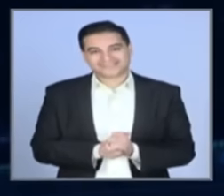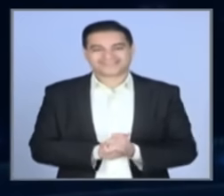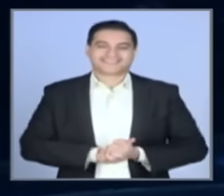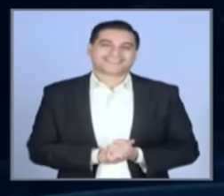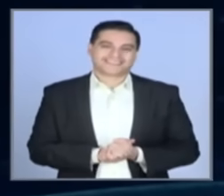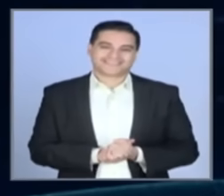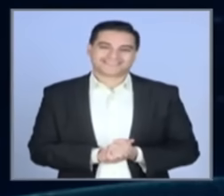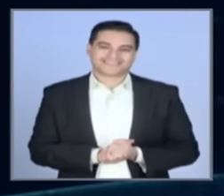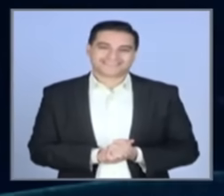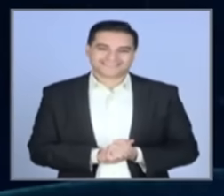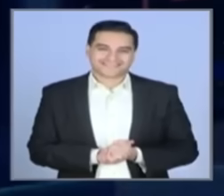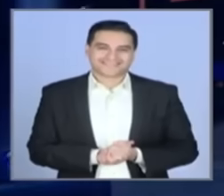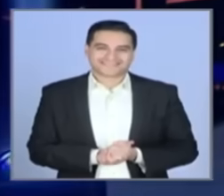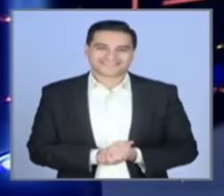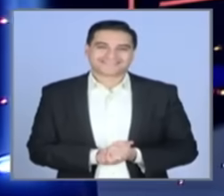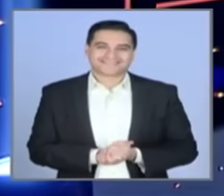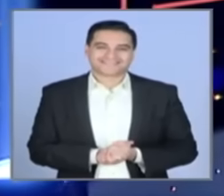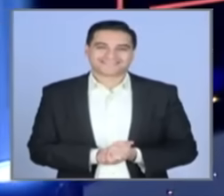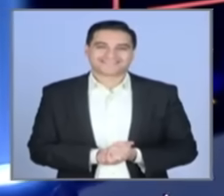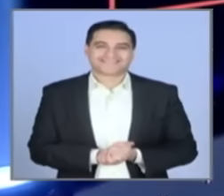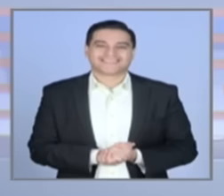عجلة الحظ.